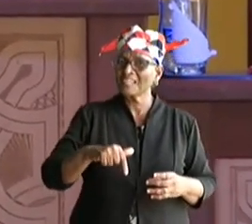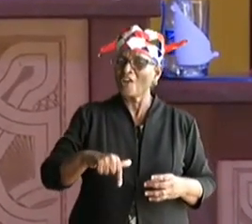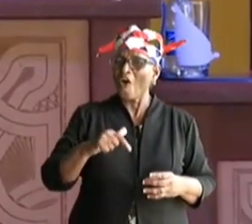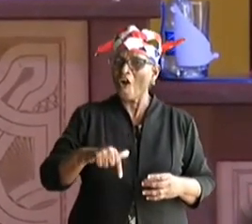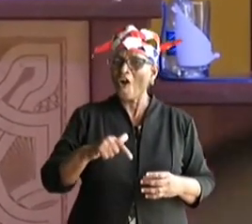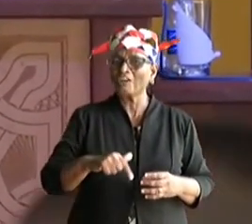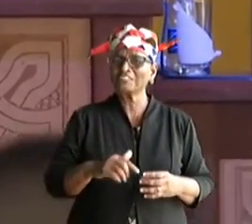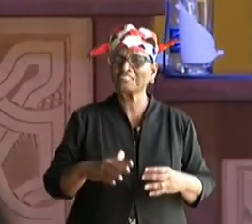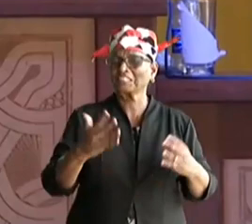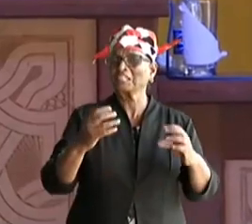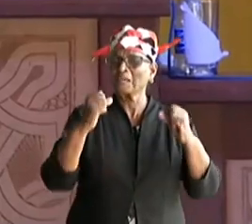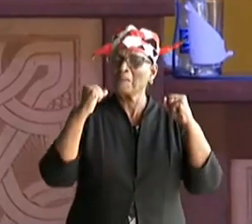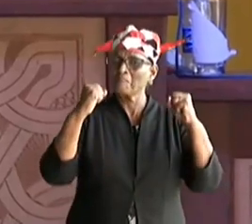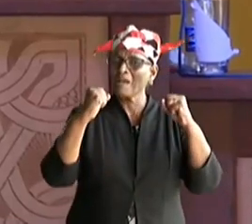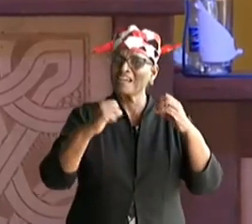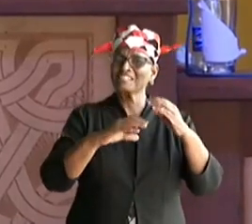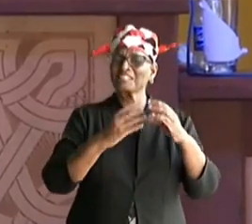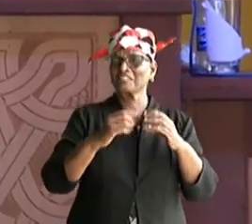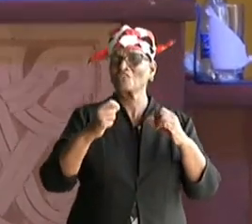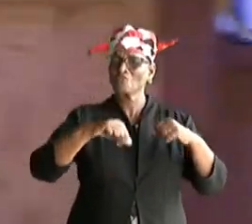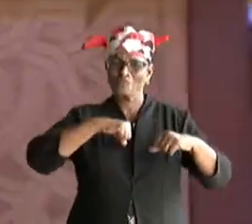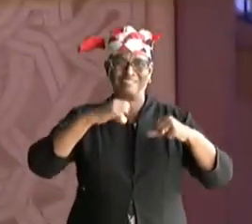vrij.